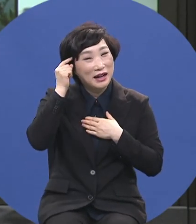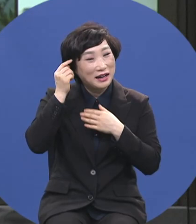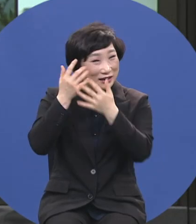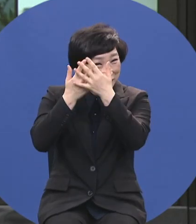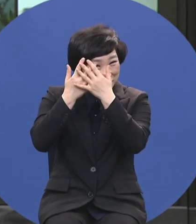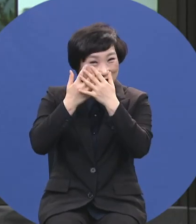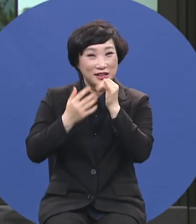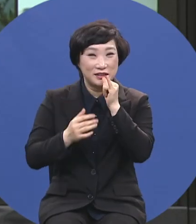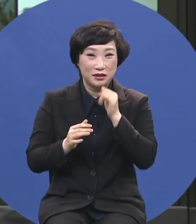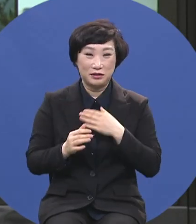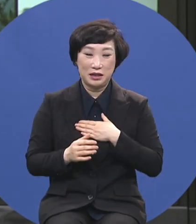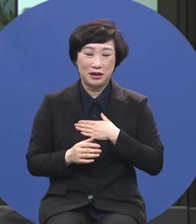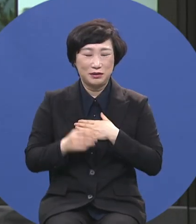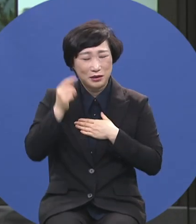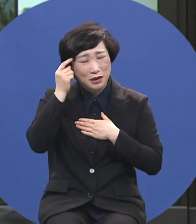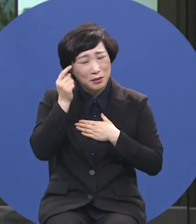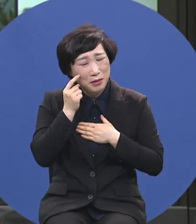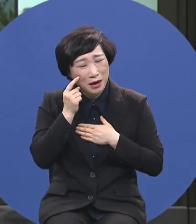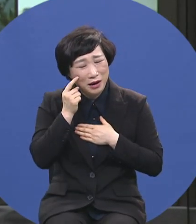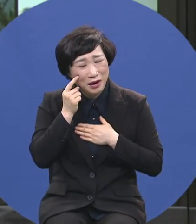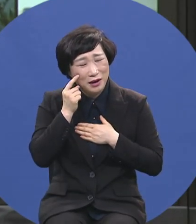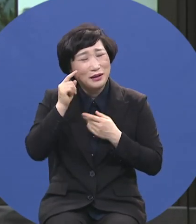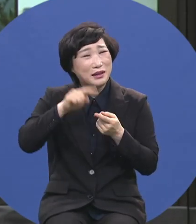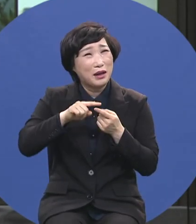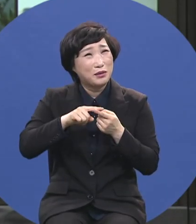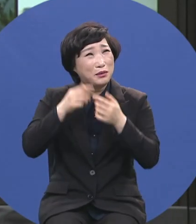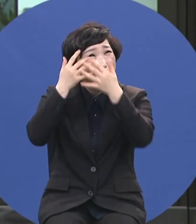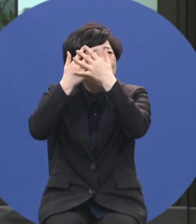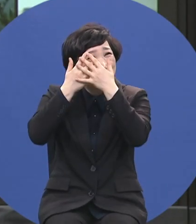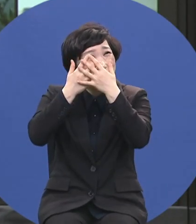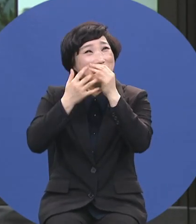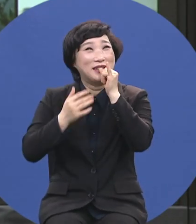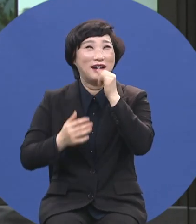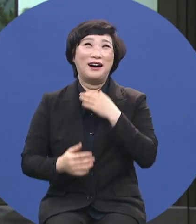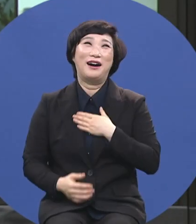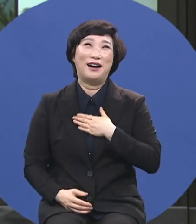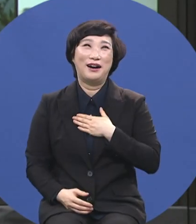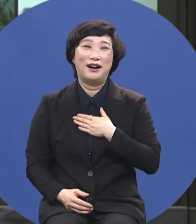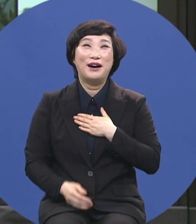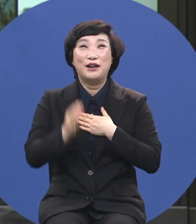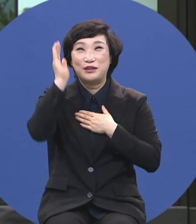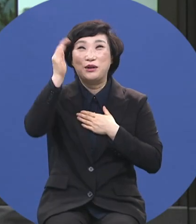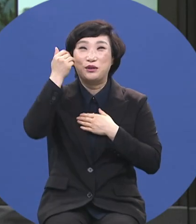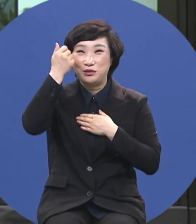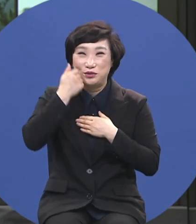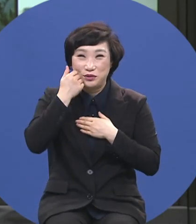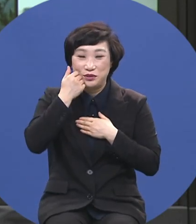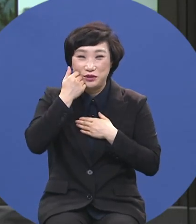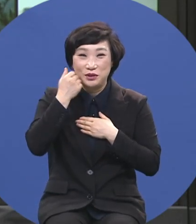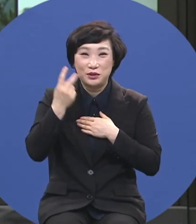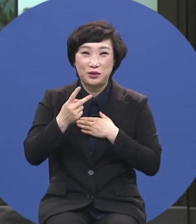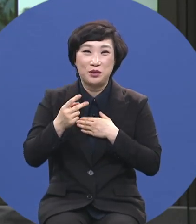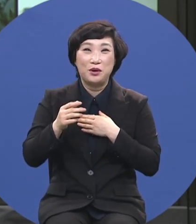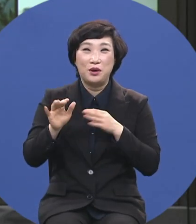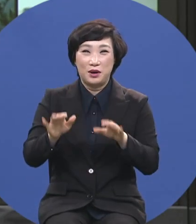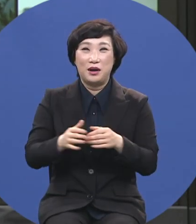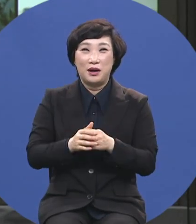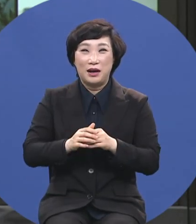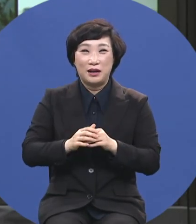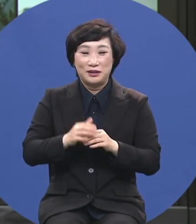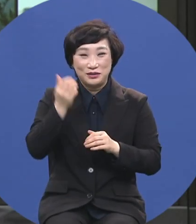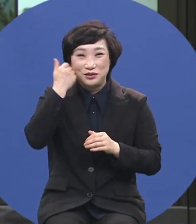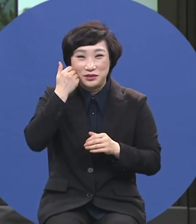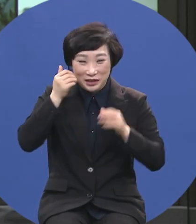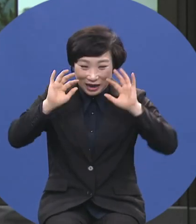있어서 생각을 해보면 그대로 재현돼요. 누가 설교했으며 누가 축사를